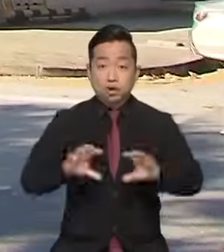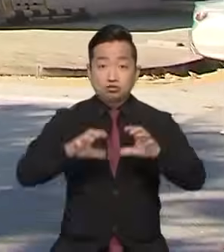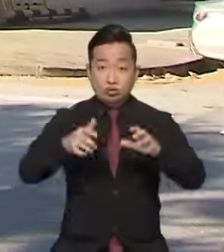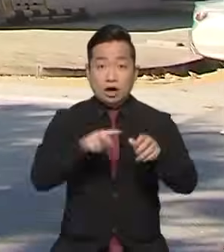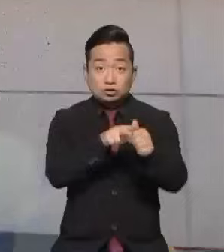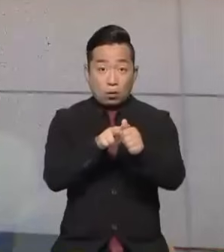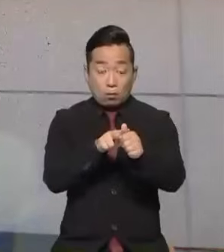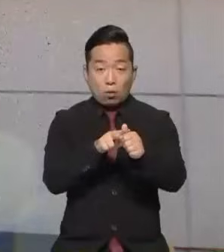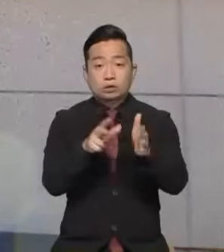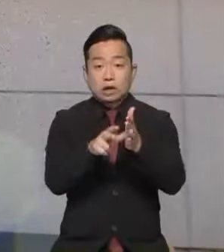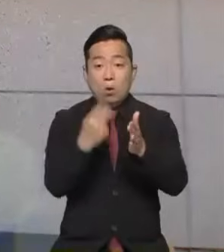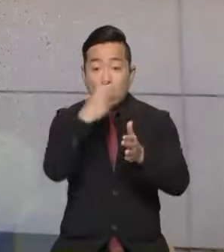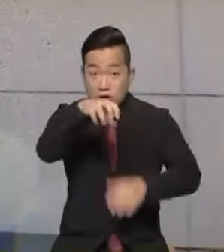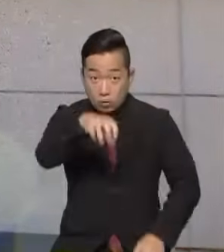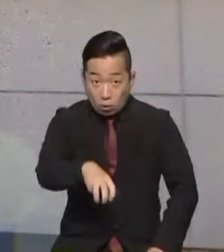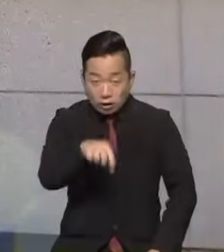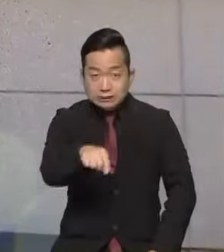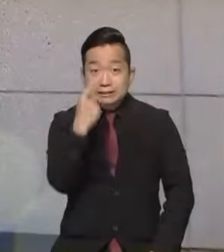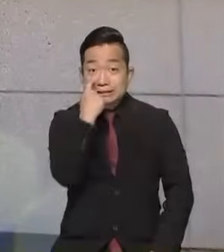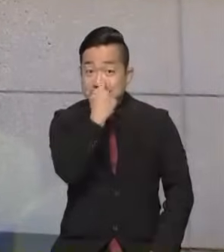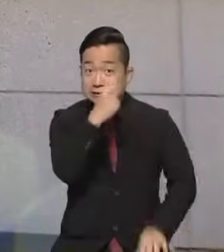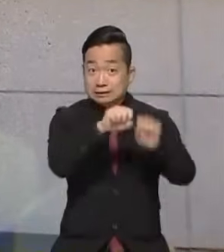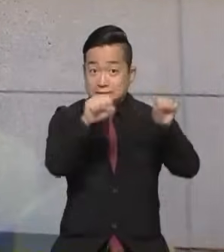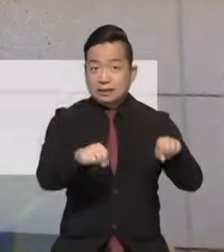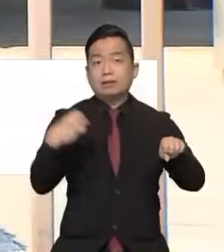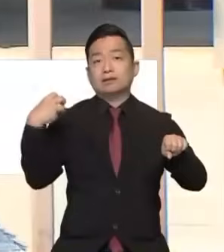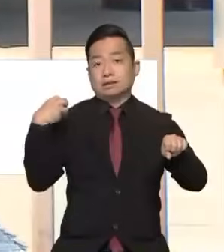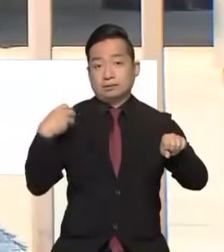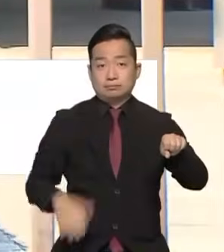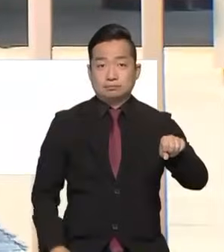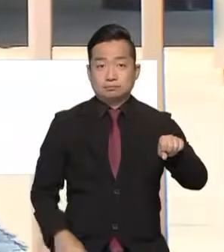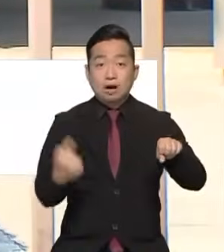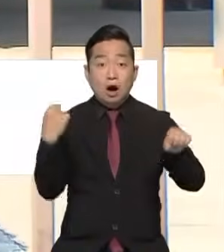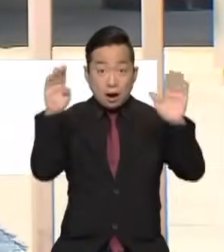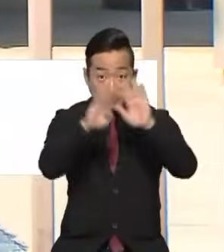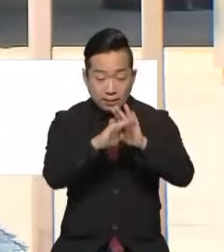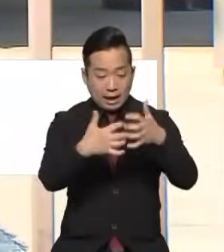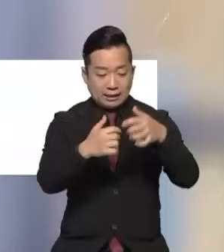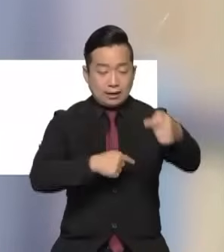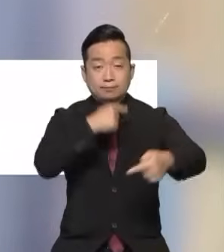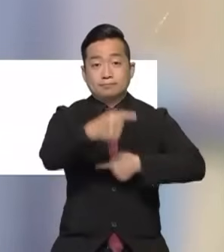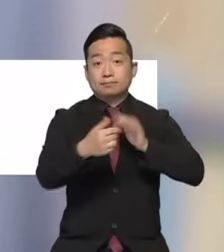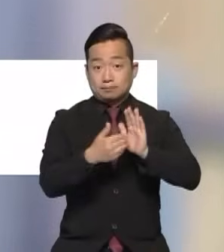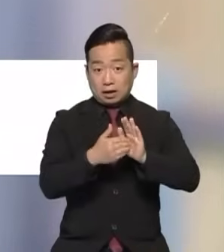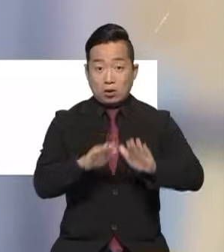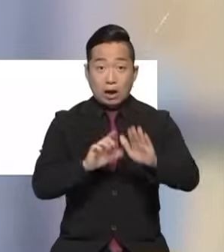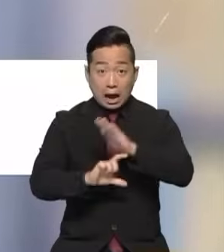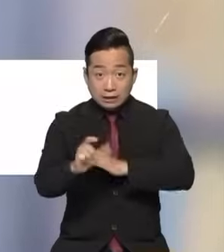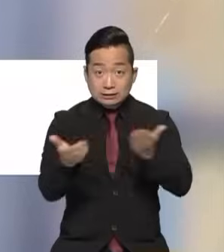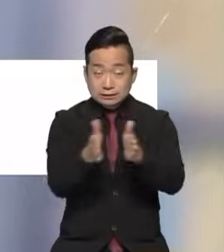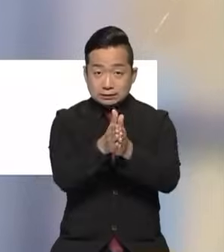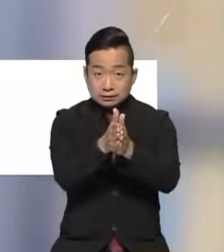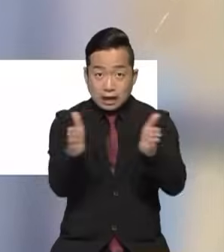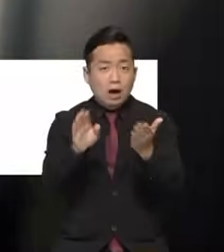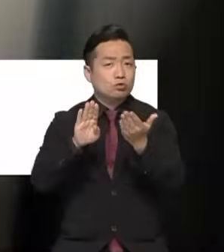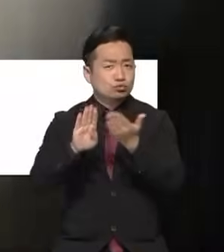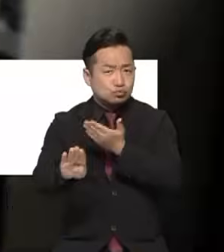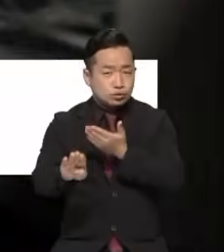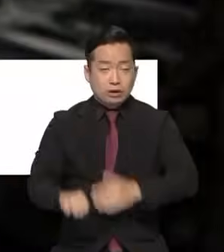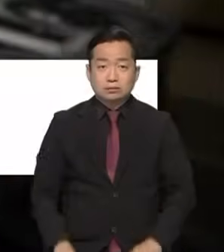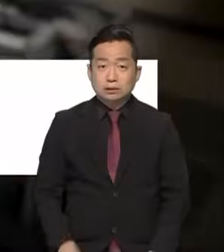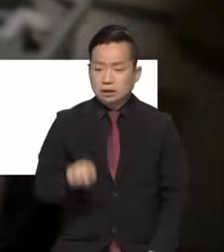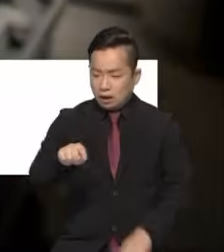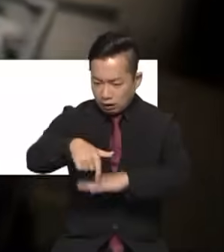국가정보자원관리원이 이 인증 시스템 관리를 담당합니다. 어젯밤 시스템 장비를 교체했는데 오늘 아침 업무를 시작한 뒤에